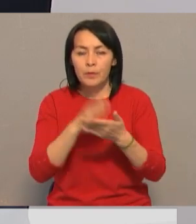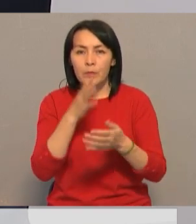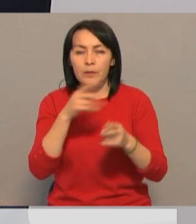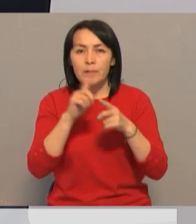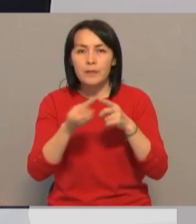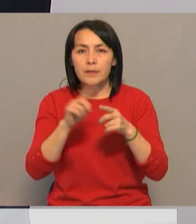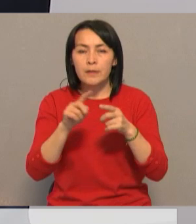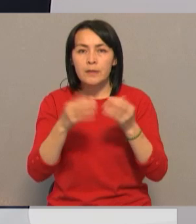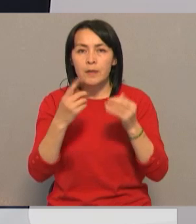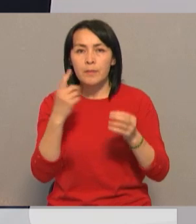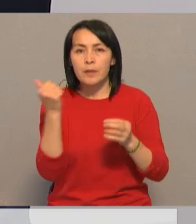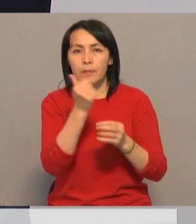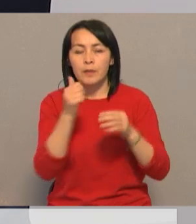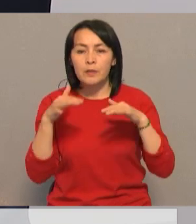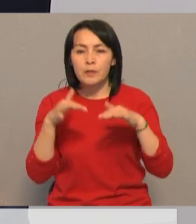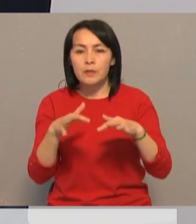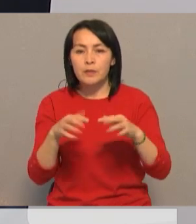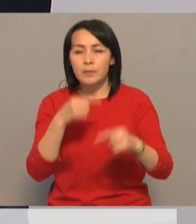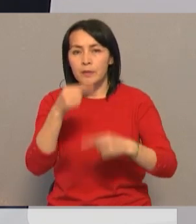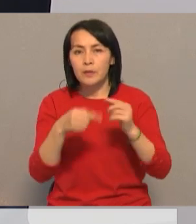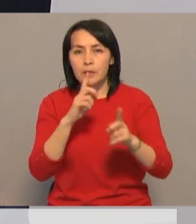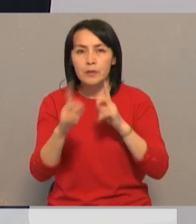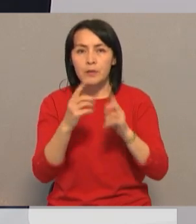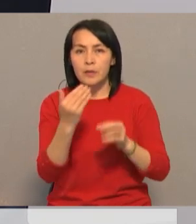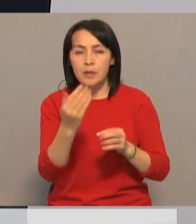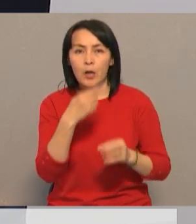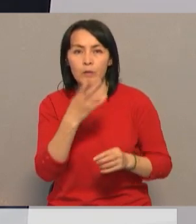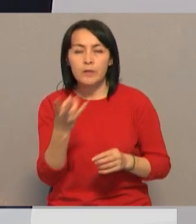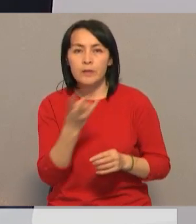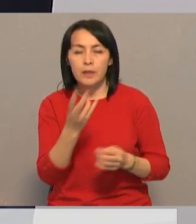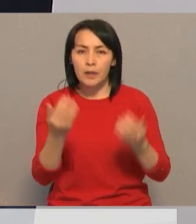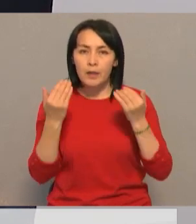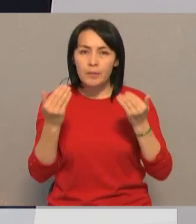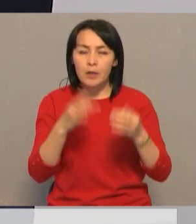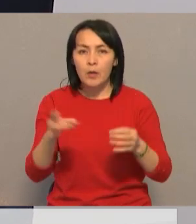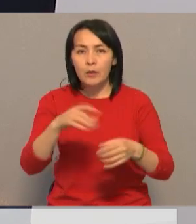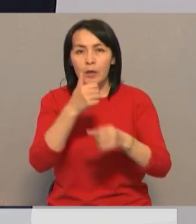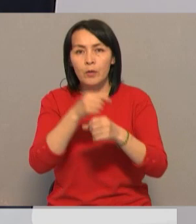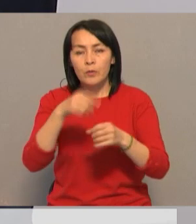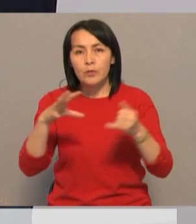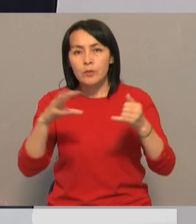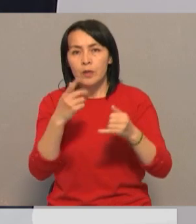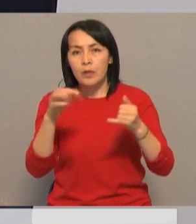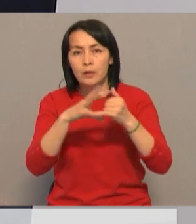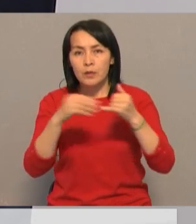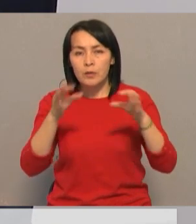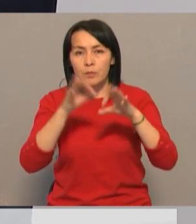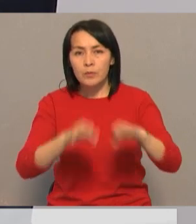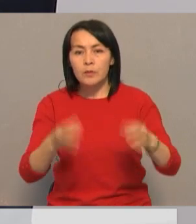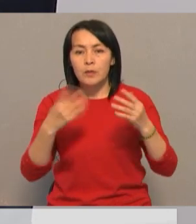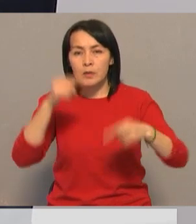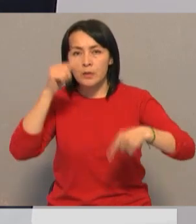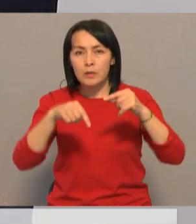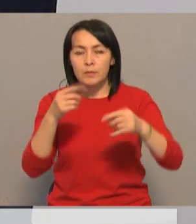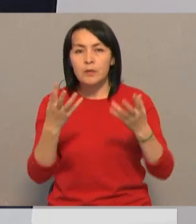тез бір аптада шешіп ендігі жиналыста сіздер айту керексіздер. Міне аудан әкімі осынша гектар босатып отыр, мынаншасы